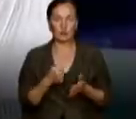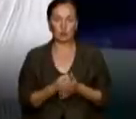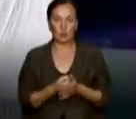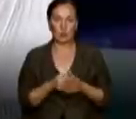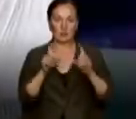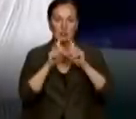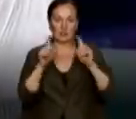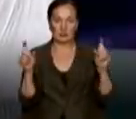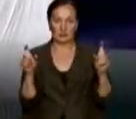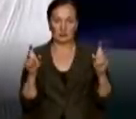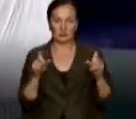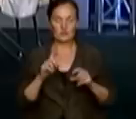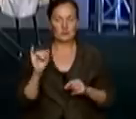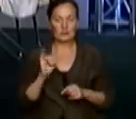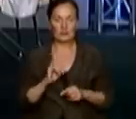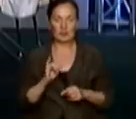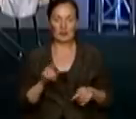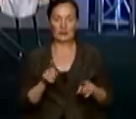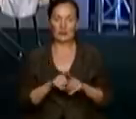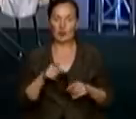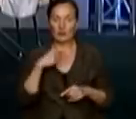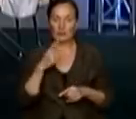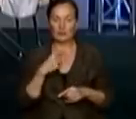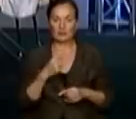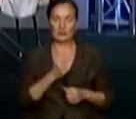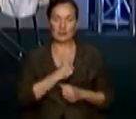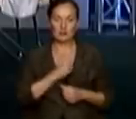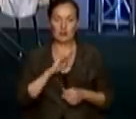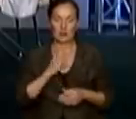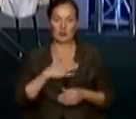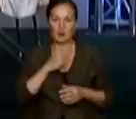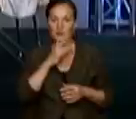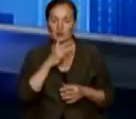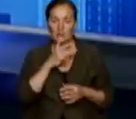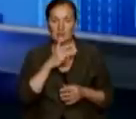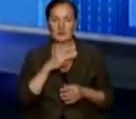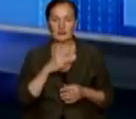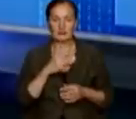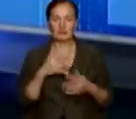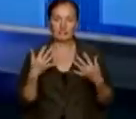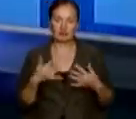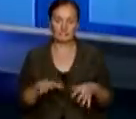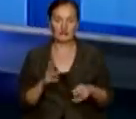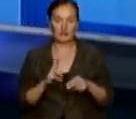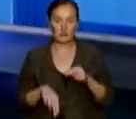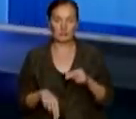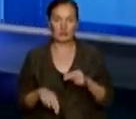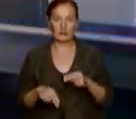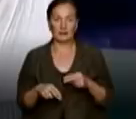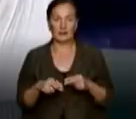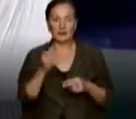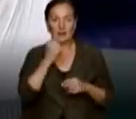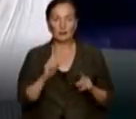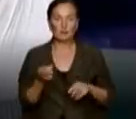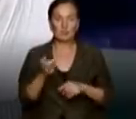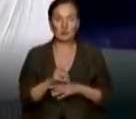департаменту, і так говорити. На жаль, наш час вичерпано. Я дуже рада, що ви до мене прийшли, що ми поговорили на таку важливу